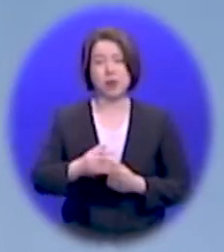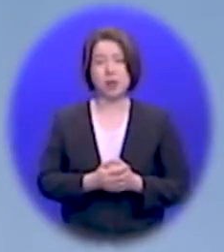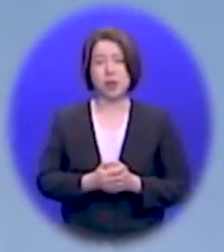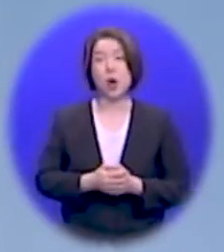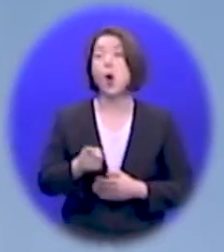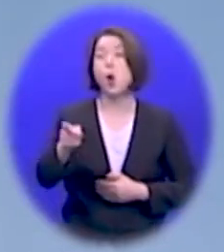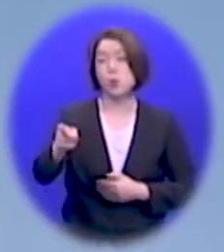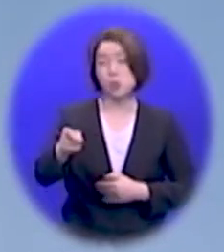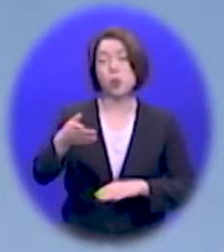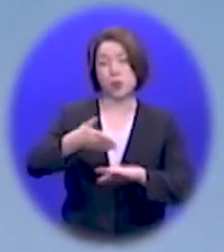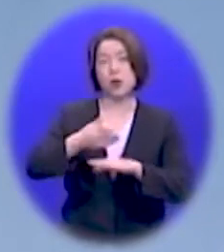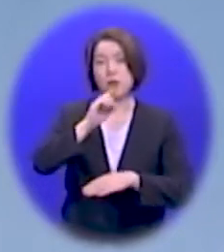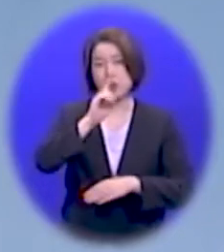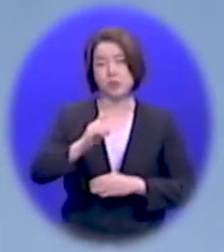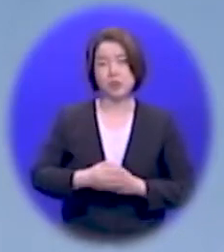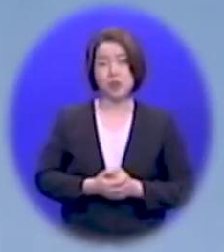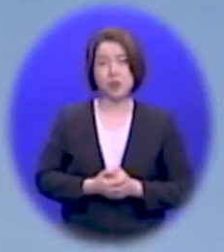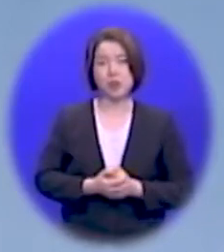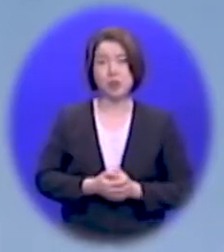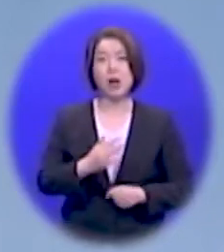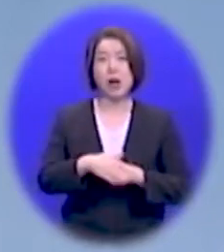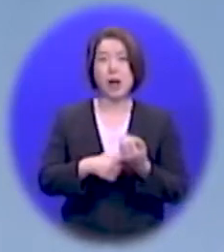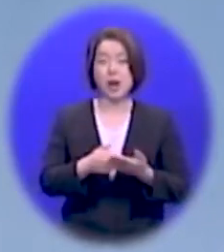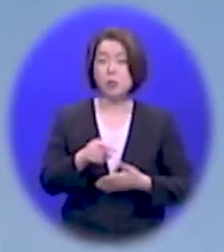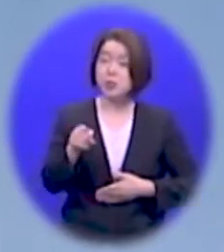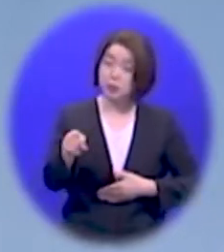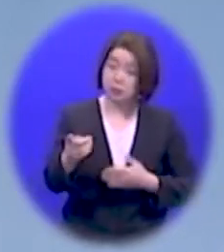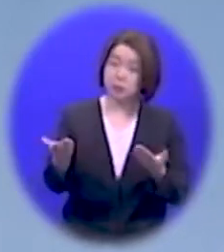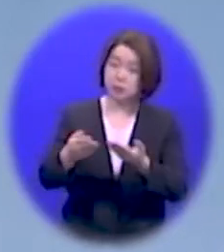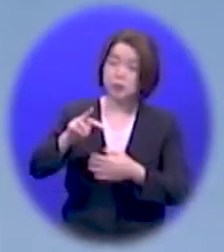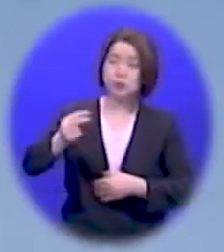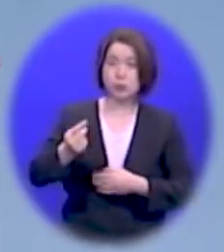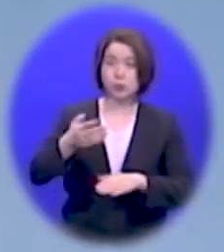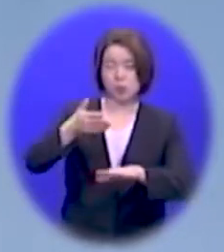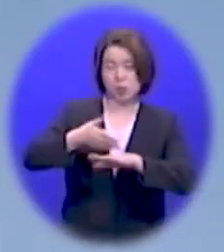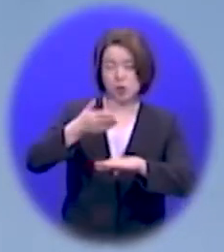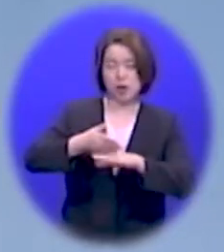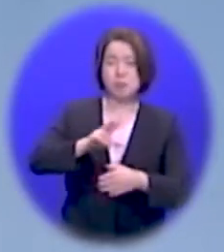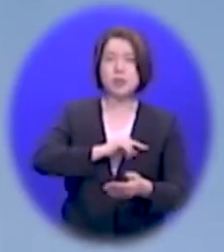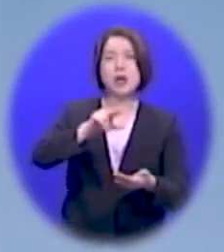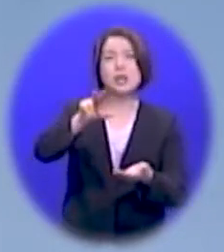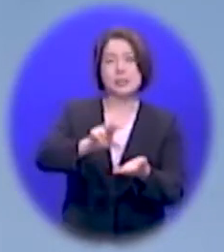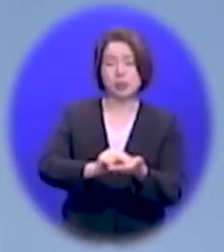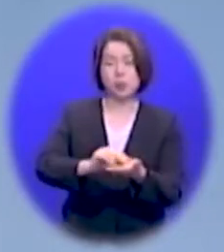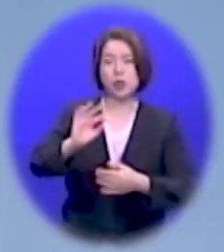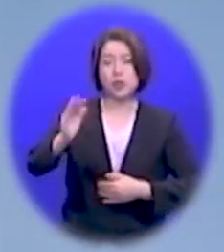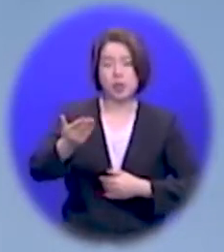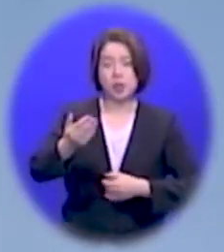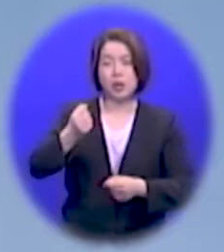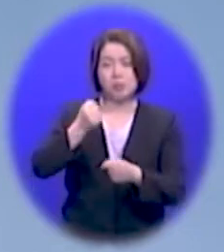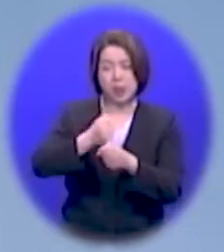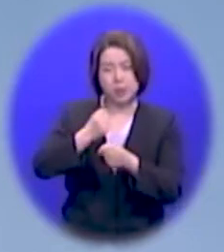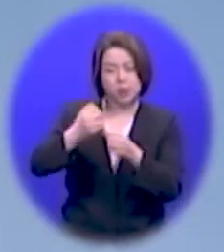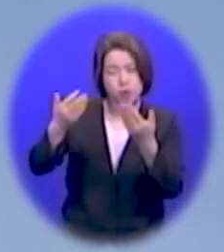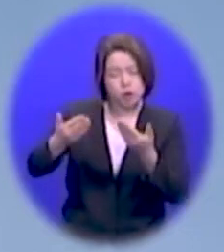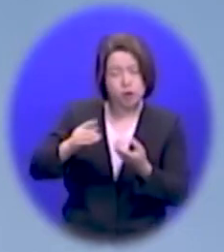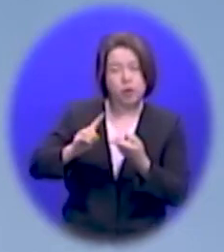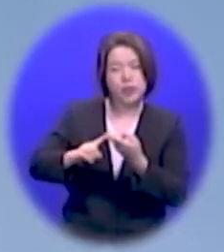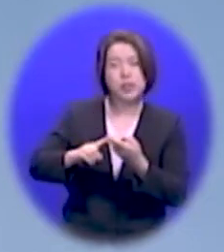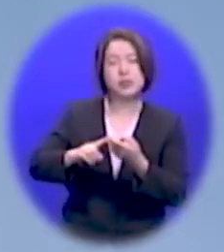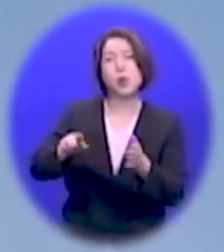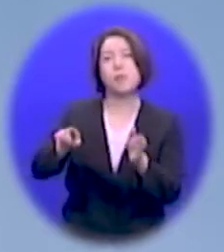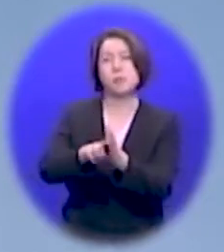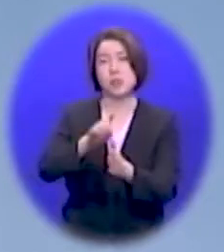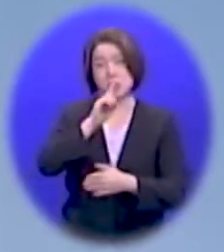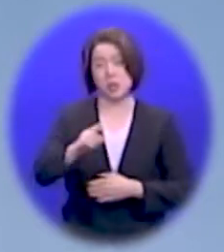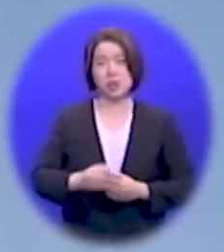감사하라 하나님이 그 일 조차도 감사 제목이 되게 해 주실 것을 믿어라 하는 거예요